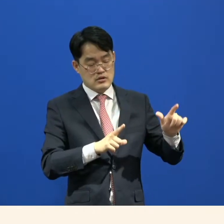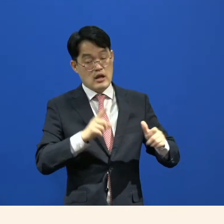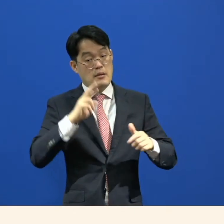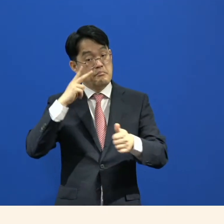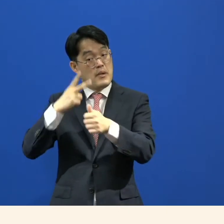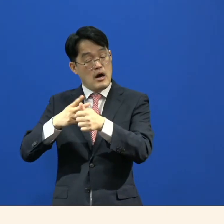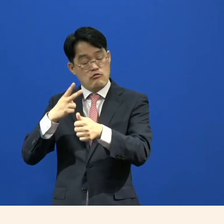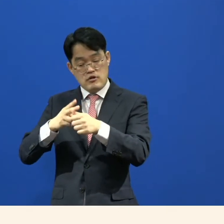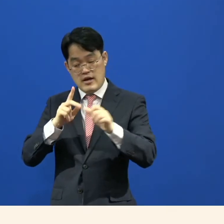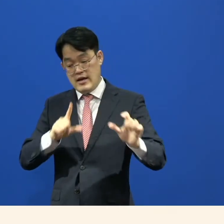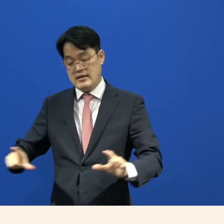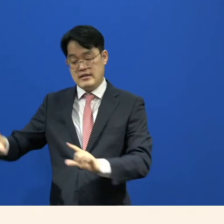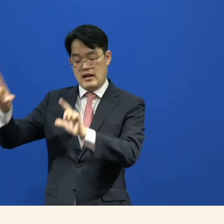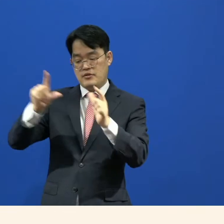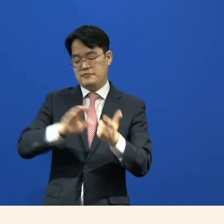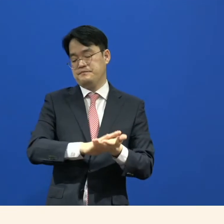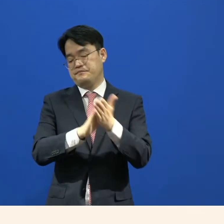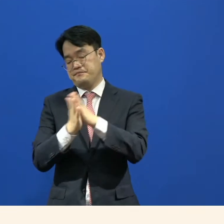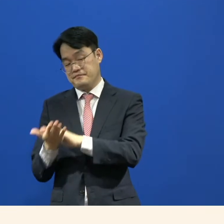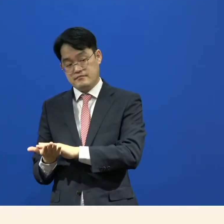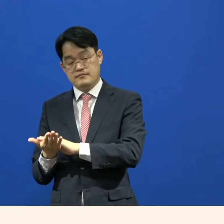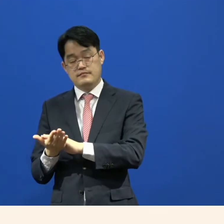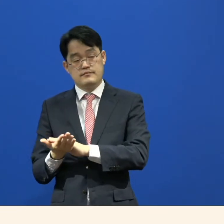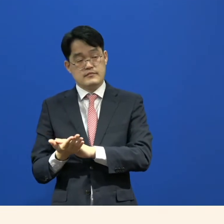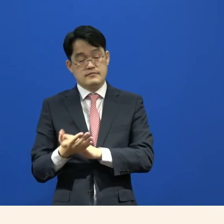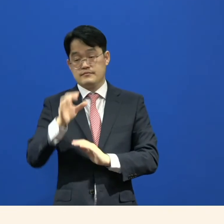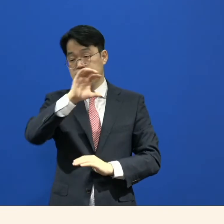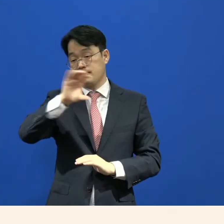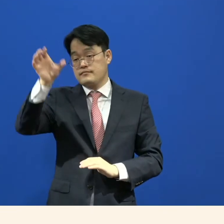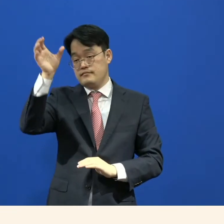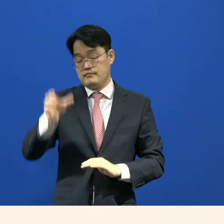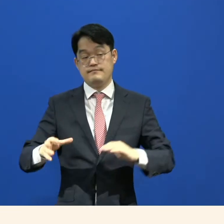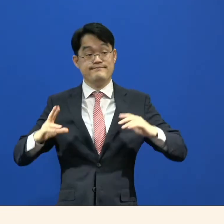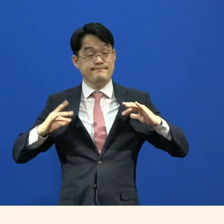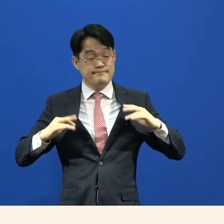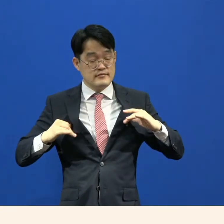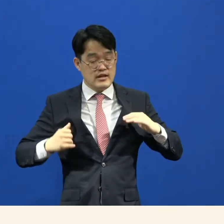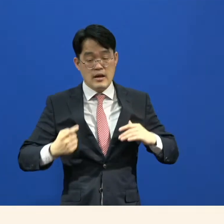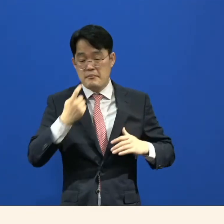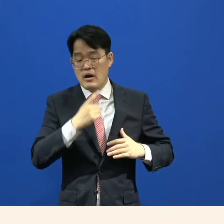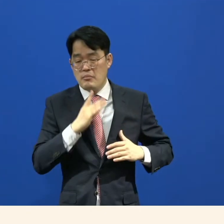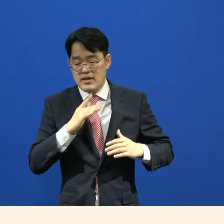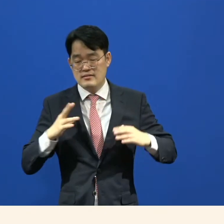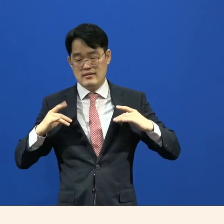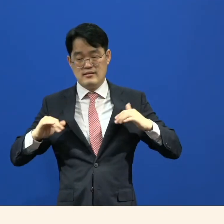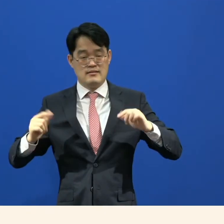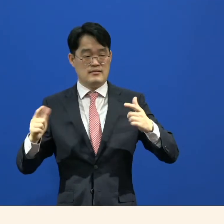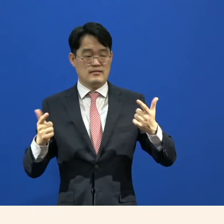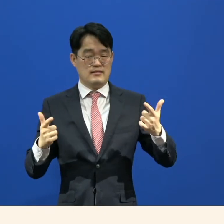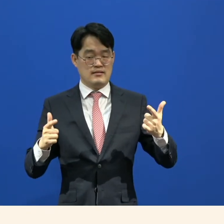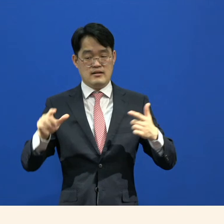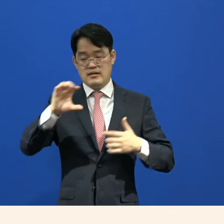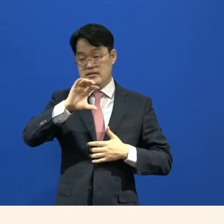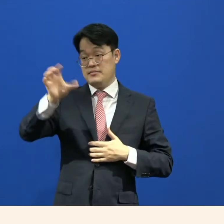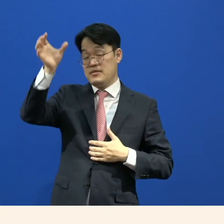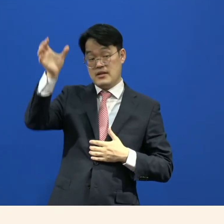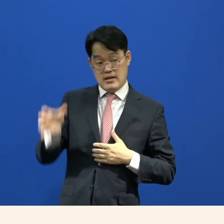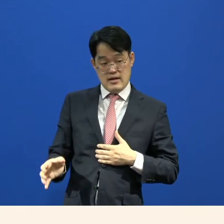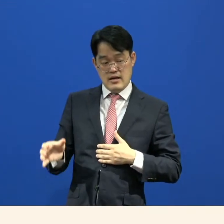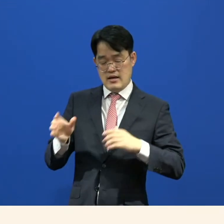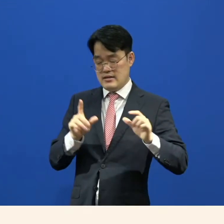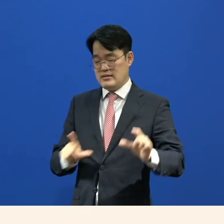여러분, 십자가를 자랑한다는 것은 단순히 입으로만 자랑한다는 것을 의미하지 않습니다. 십자가 그의 삶의 중심에 놓여 있다는 뜻입니다. 십자가만을